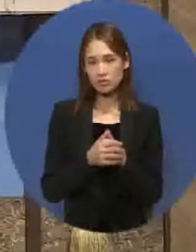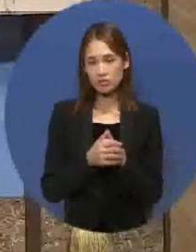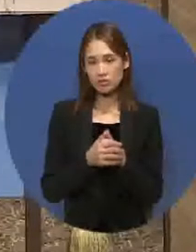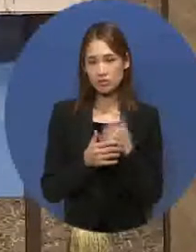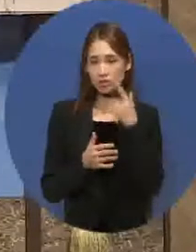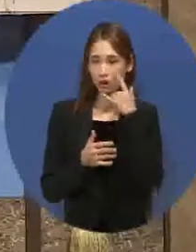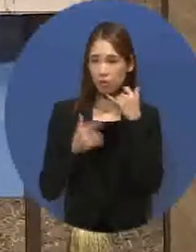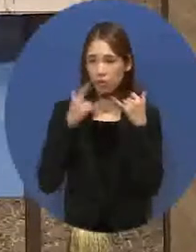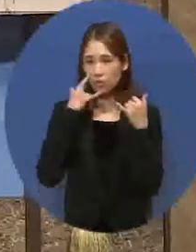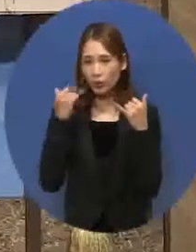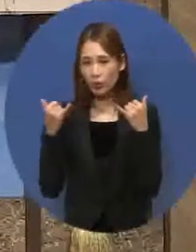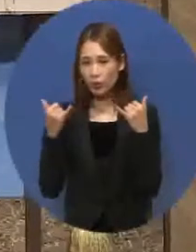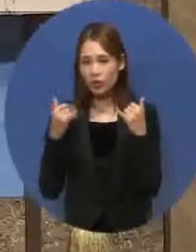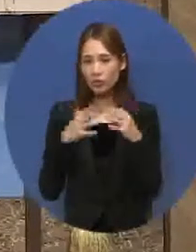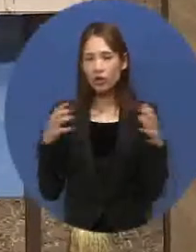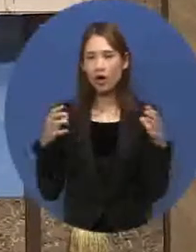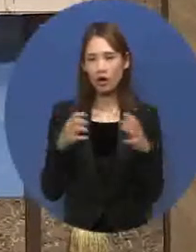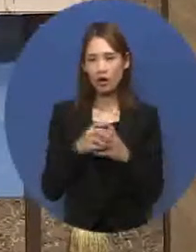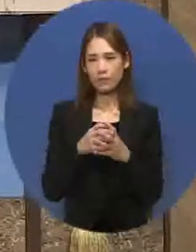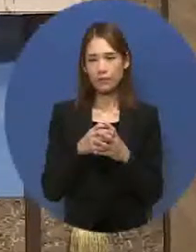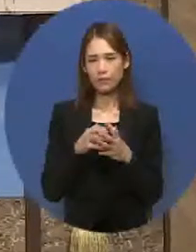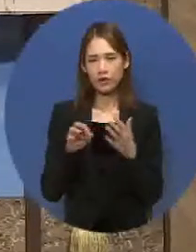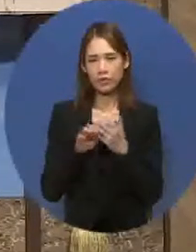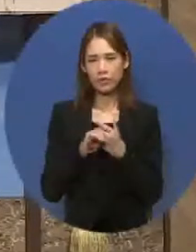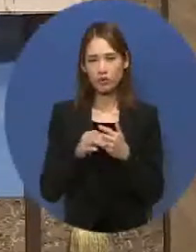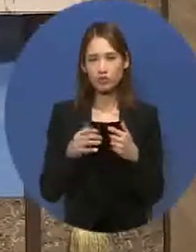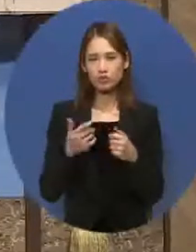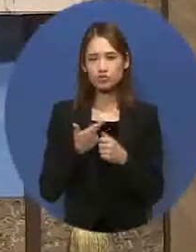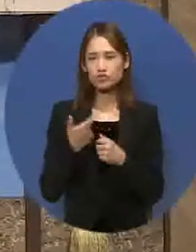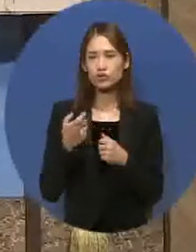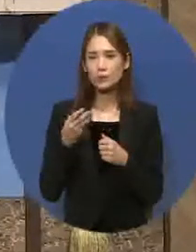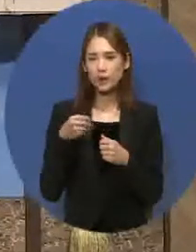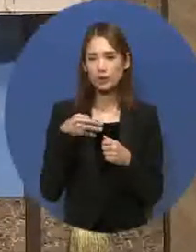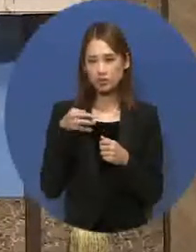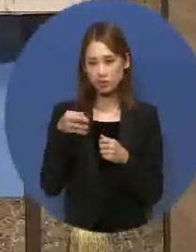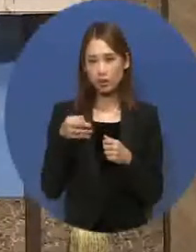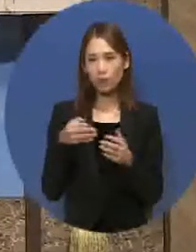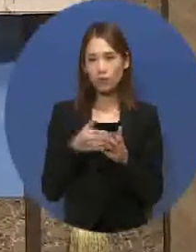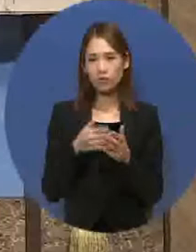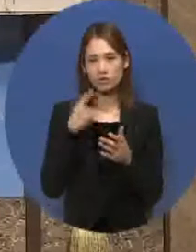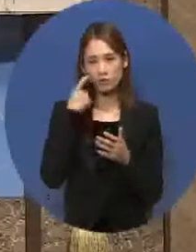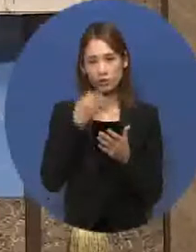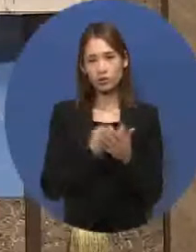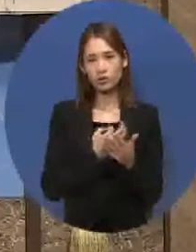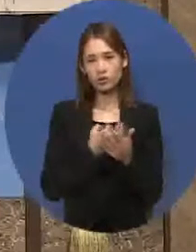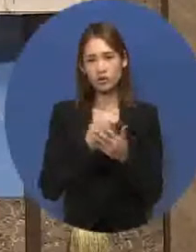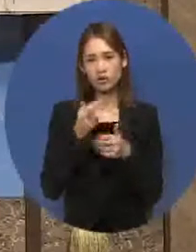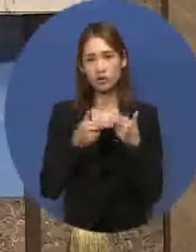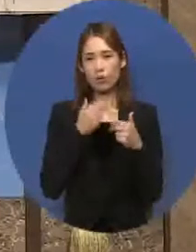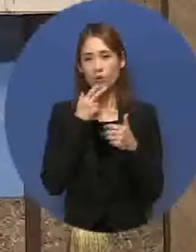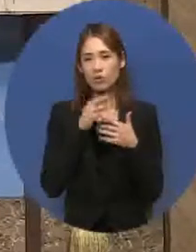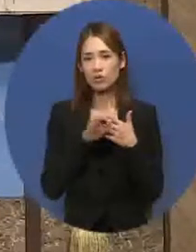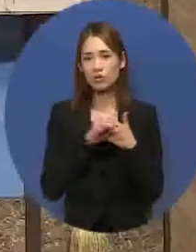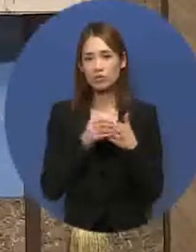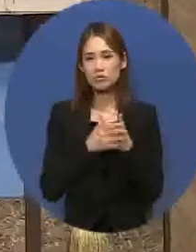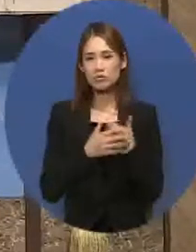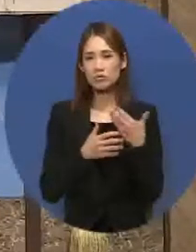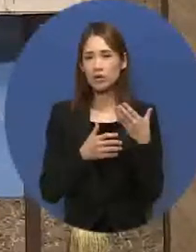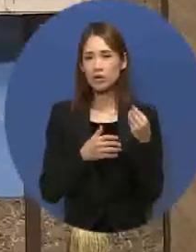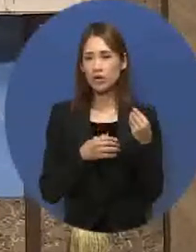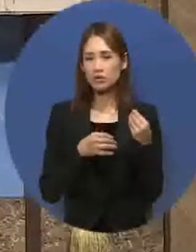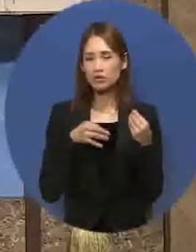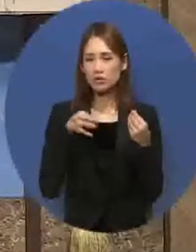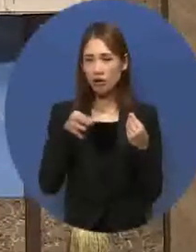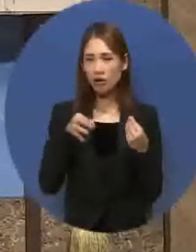양부모가 계시면은 60만 원을 드려야 되는데 자기 월급에서 큰 사업을 하지 않는 한은 60만